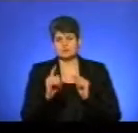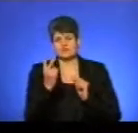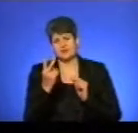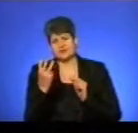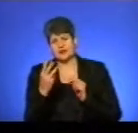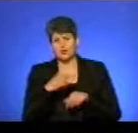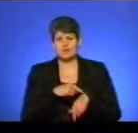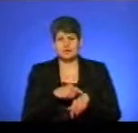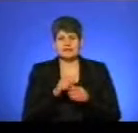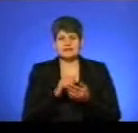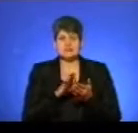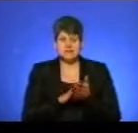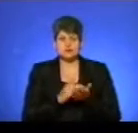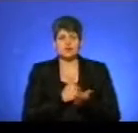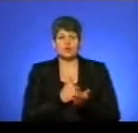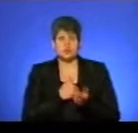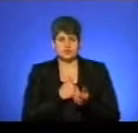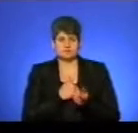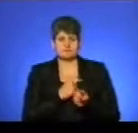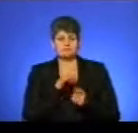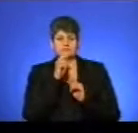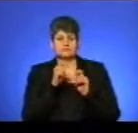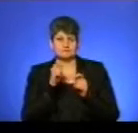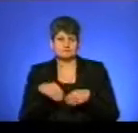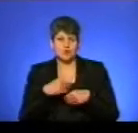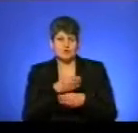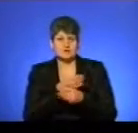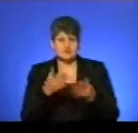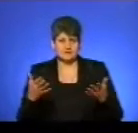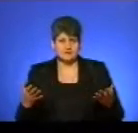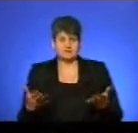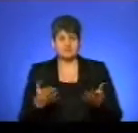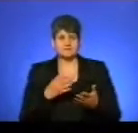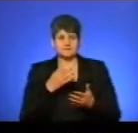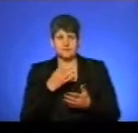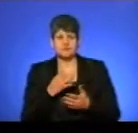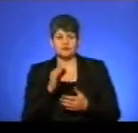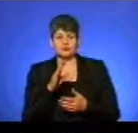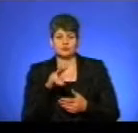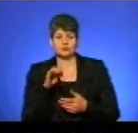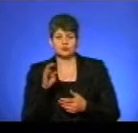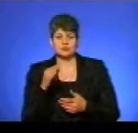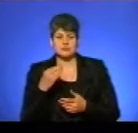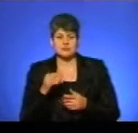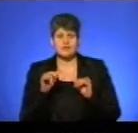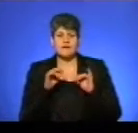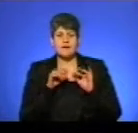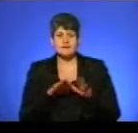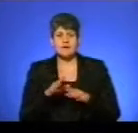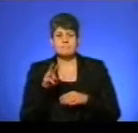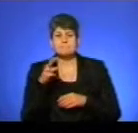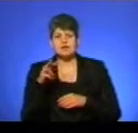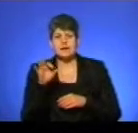Реєстрація охочих взяти участь у доправленні подарунків адресатам триває, повідомив Володимир Лотоцький. Зазначу, акцію «Миколай про тебе не